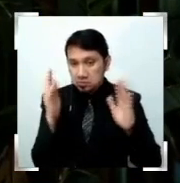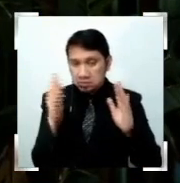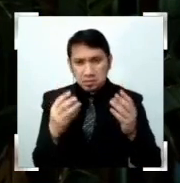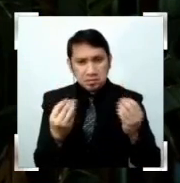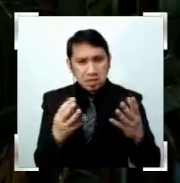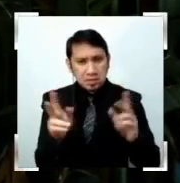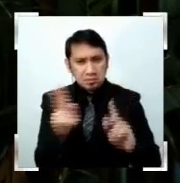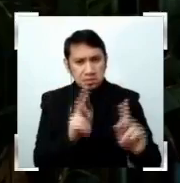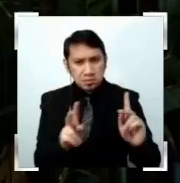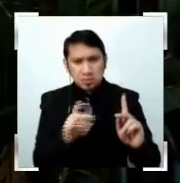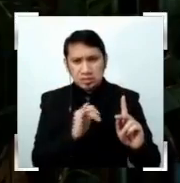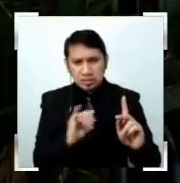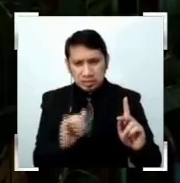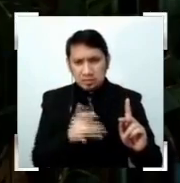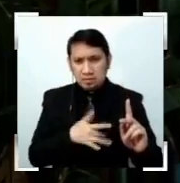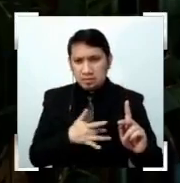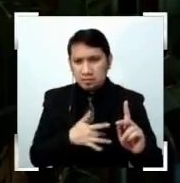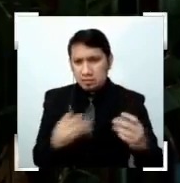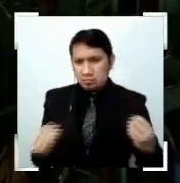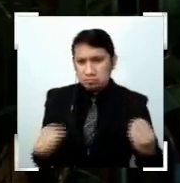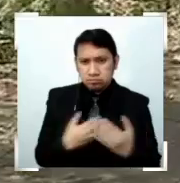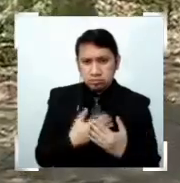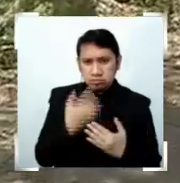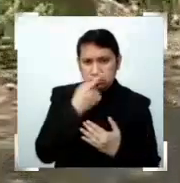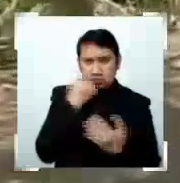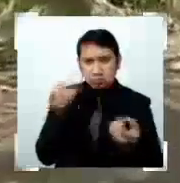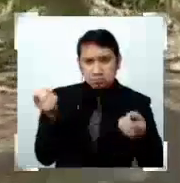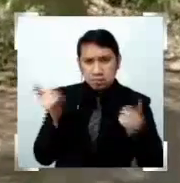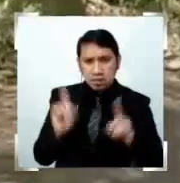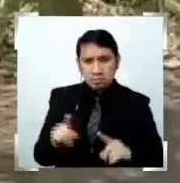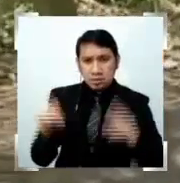ng takot dahil sa dilubyo.